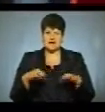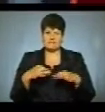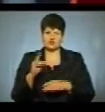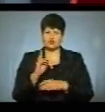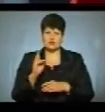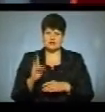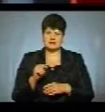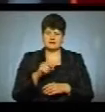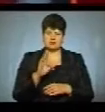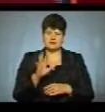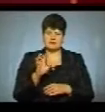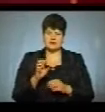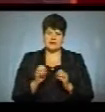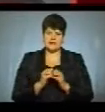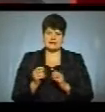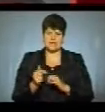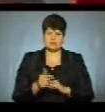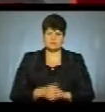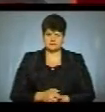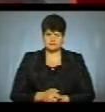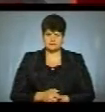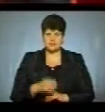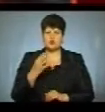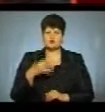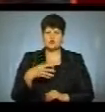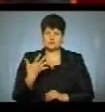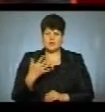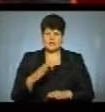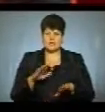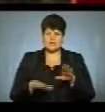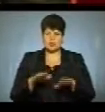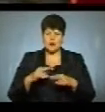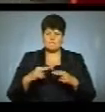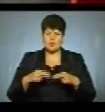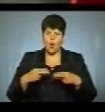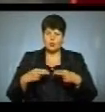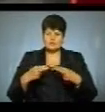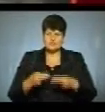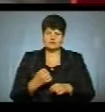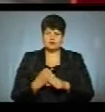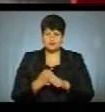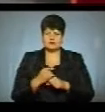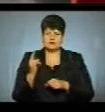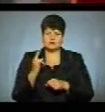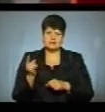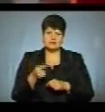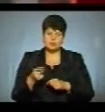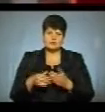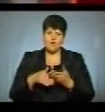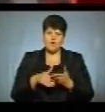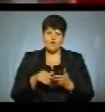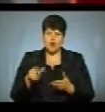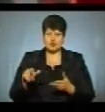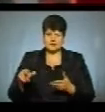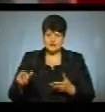становитиме 510 гривень. 45 кілограмів голубців зробили тернопільські волонтери для добровольців на Сході.